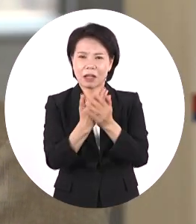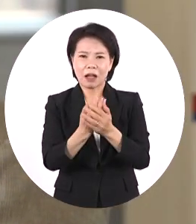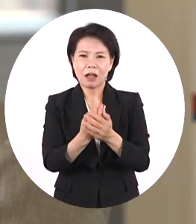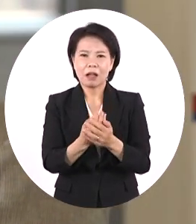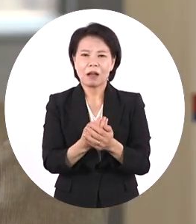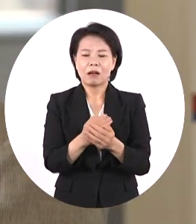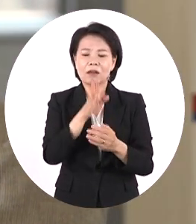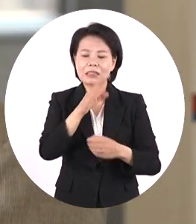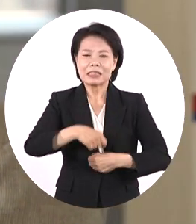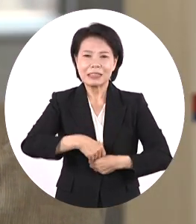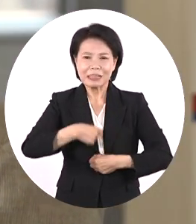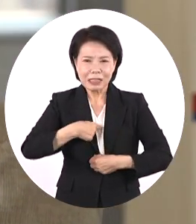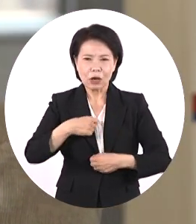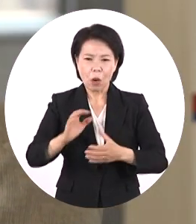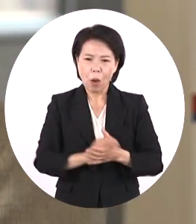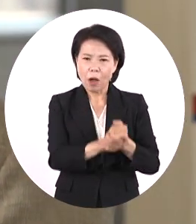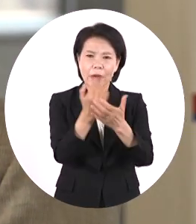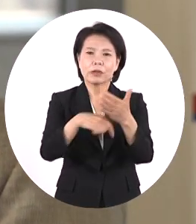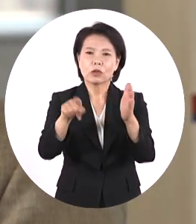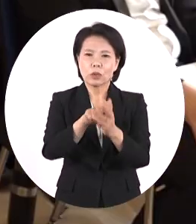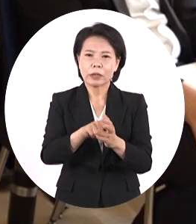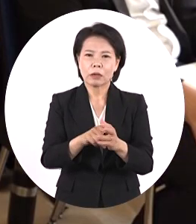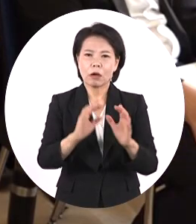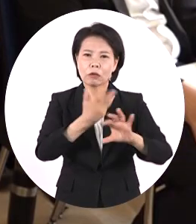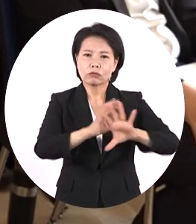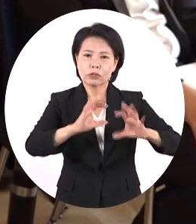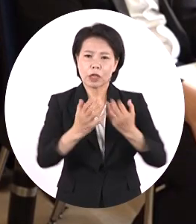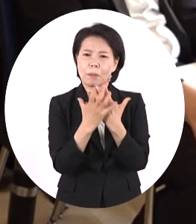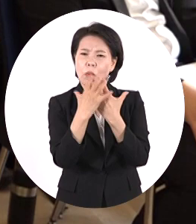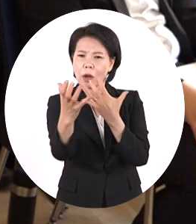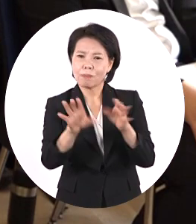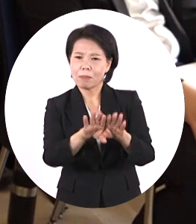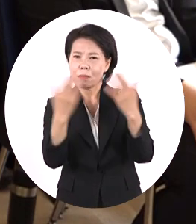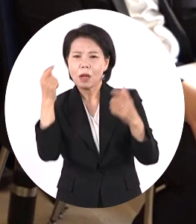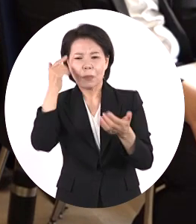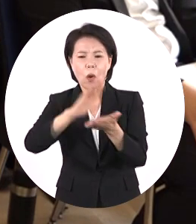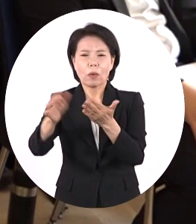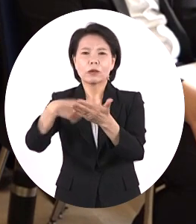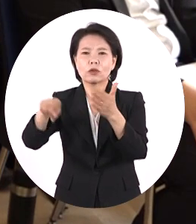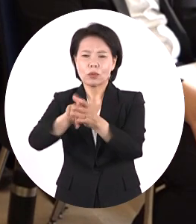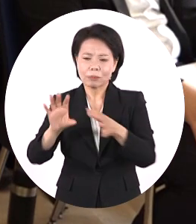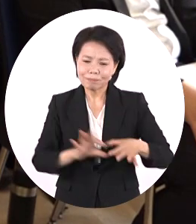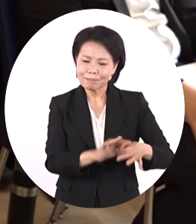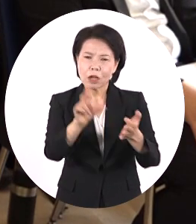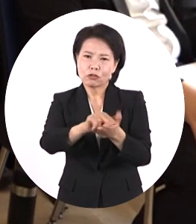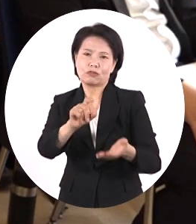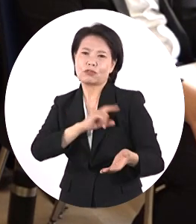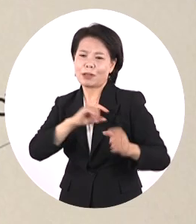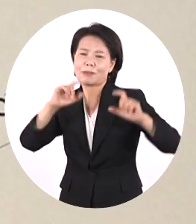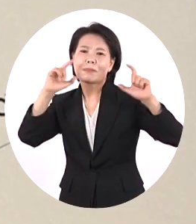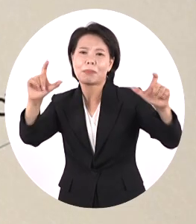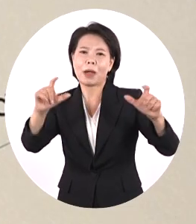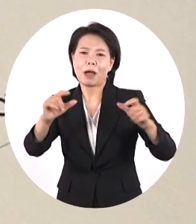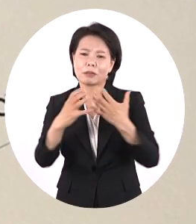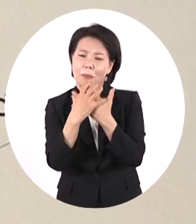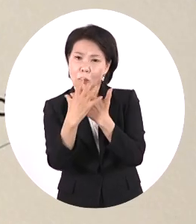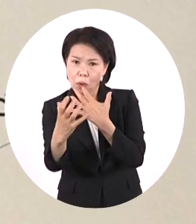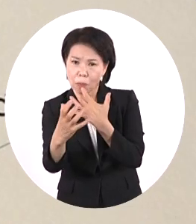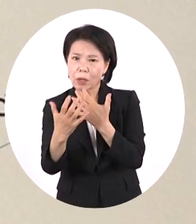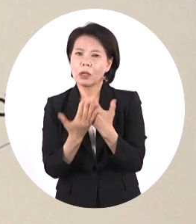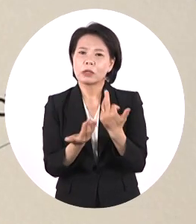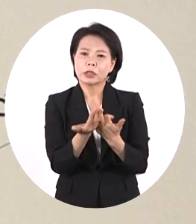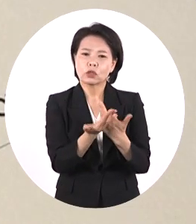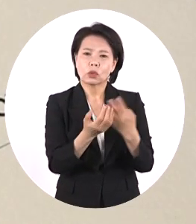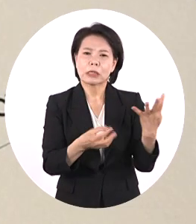진실과 정의를 위한 제주 4.3 국제포럼을 개최했는데요. 평화를 위한 연대를 주제로 열린 이번